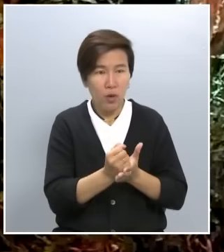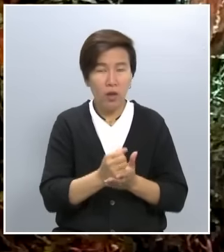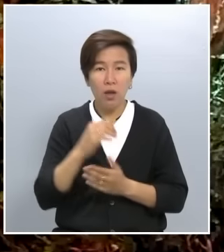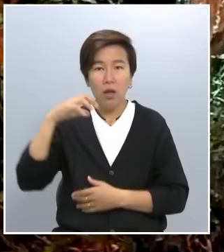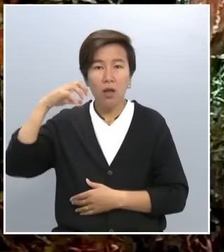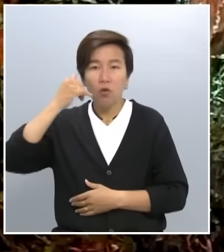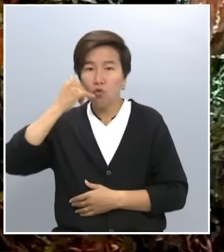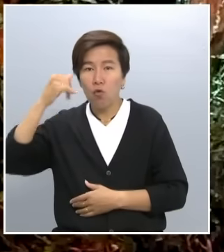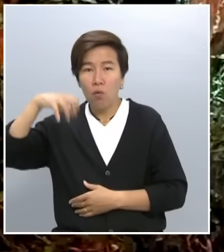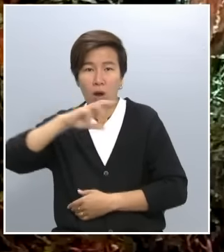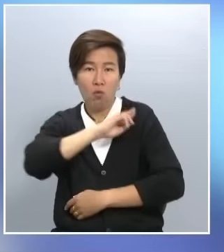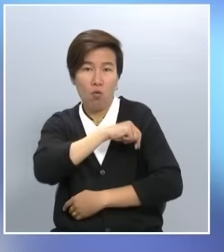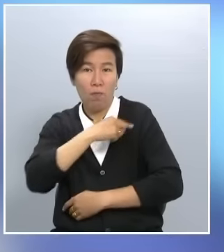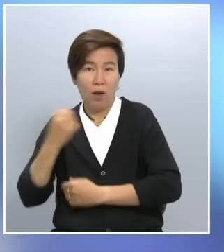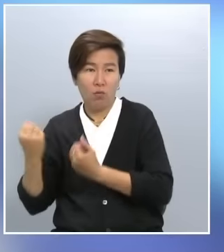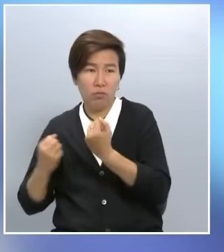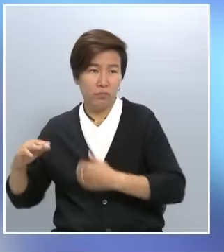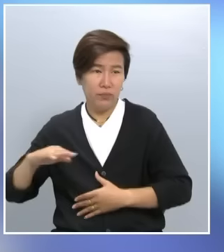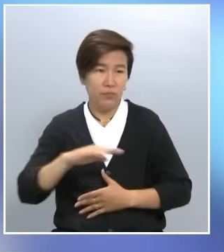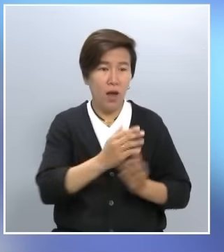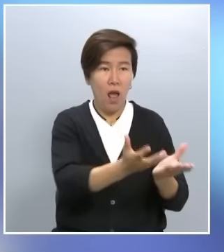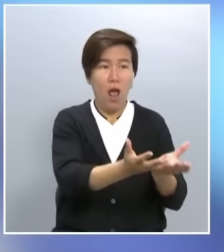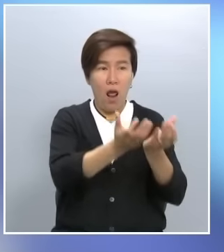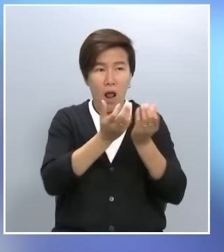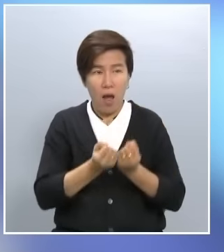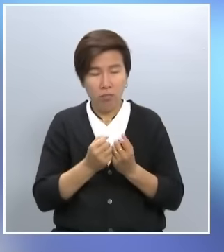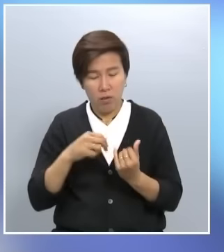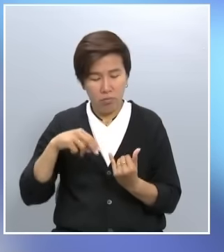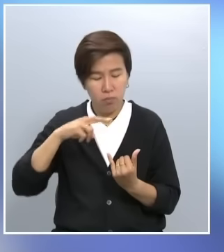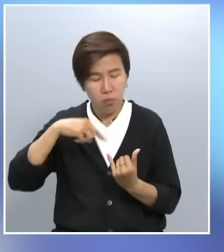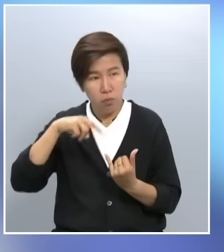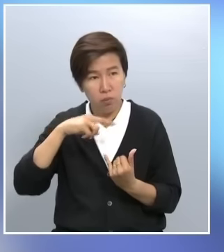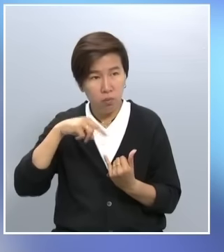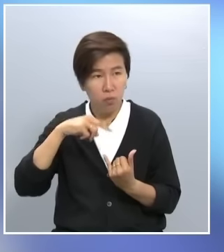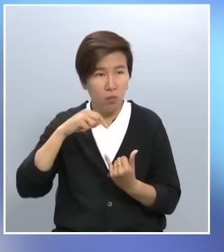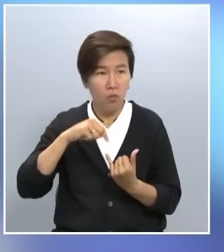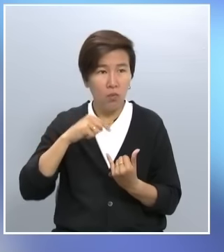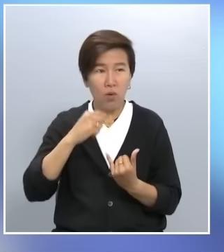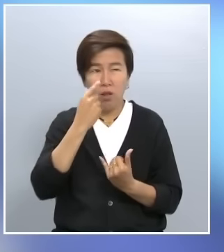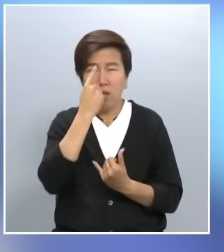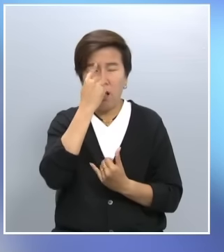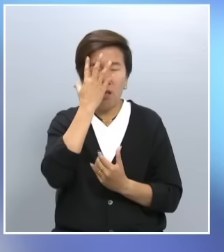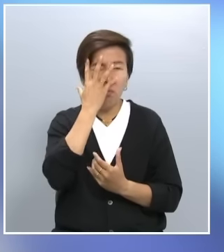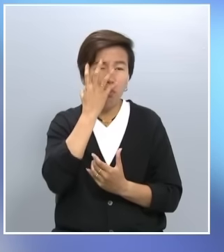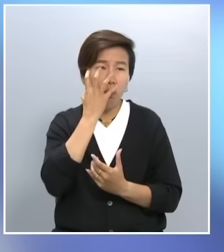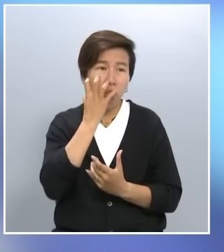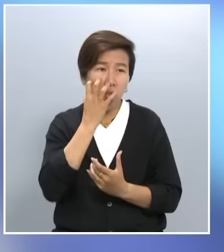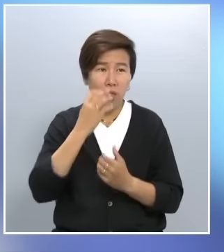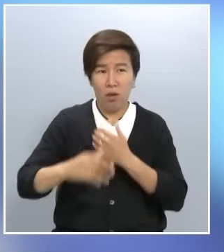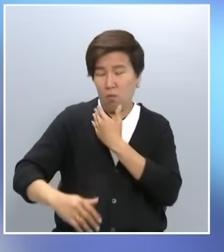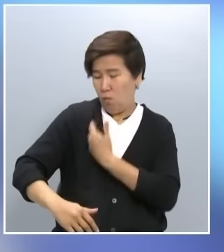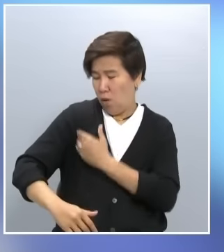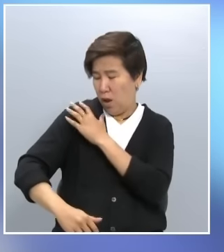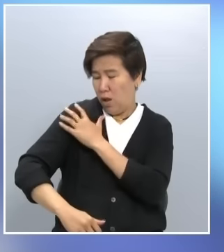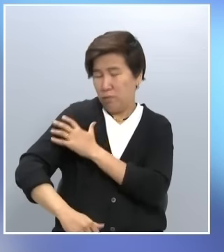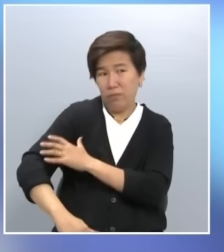ลทางคุณหมอทางพยาบาลก็ช่วยรักษาอาการในห้องฉุกเฉินน้ำตดถูกตามใบหน้าที่แขนขวาต้นขาทั้งสองข้